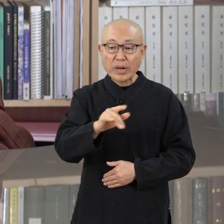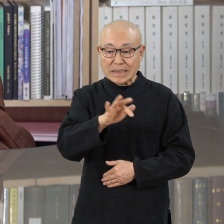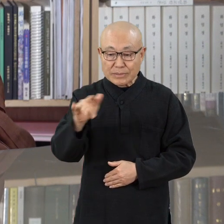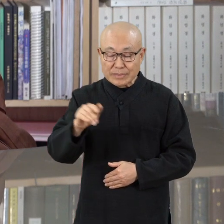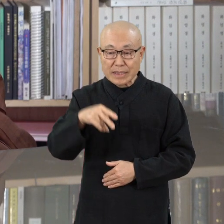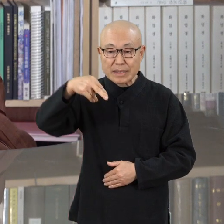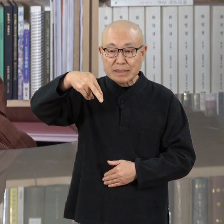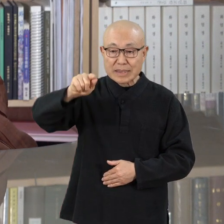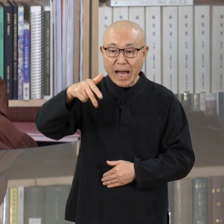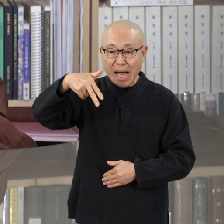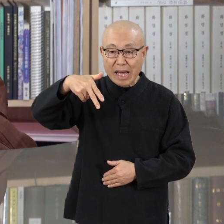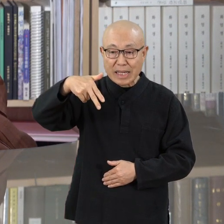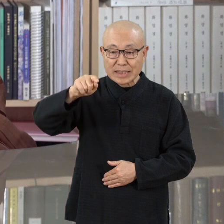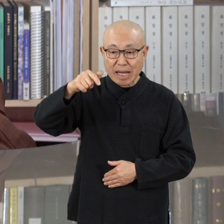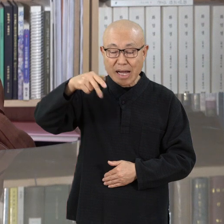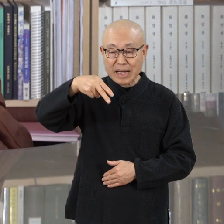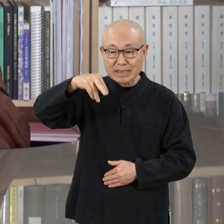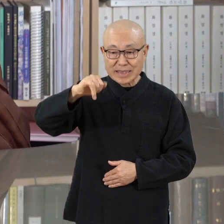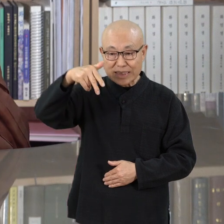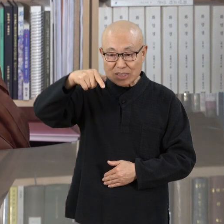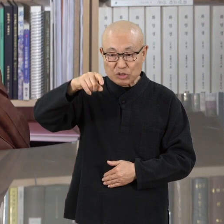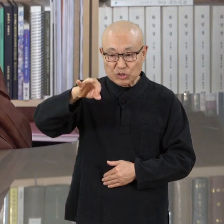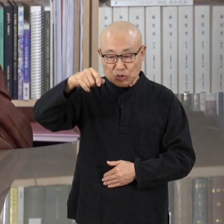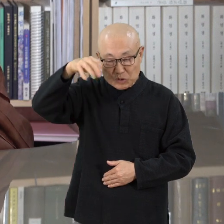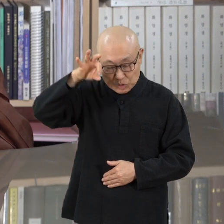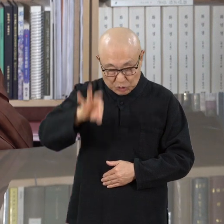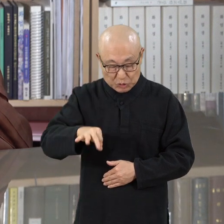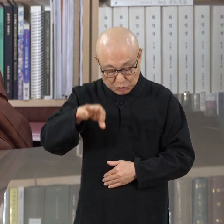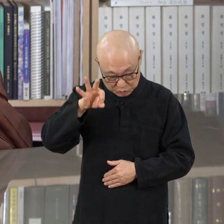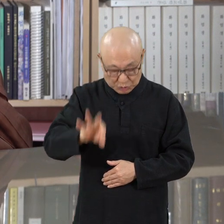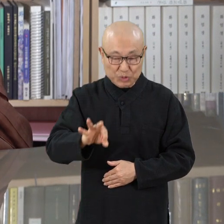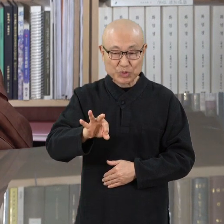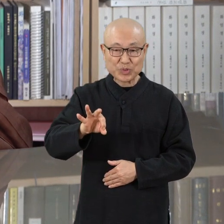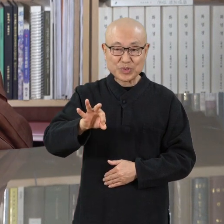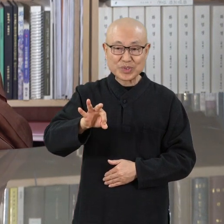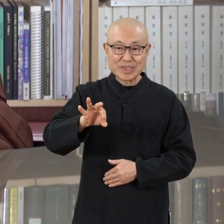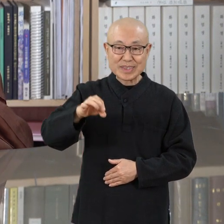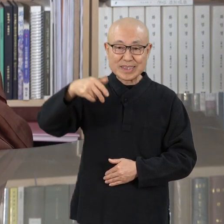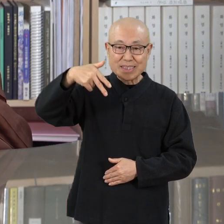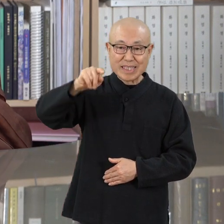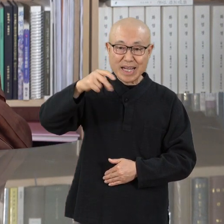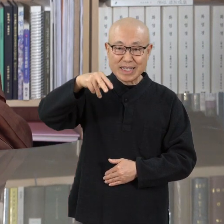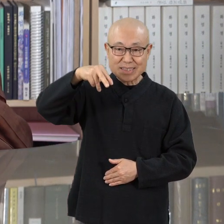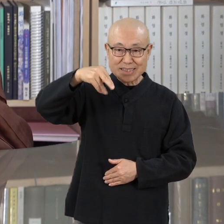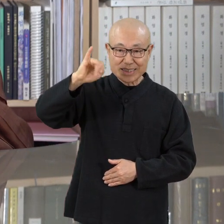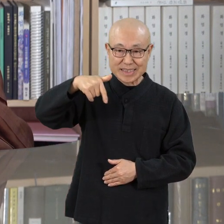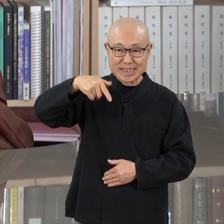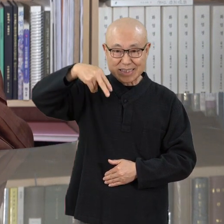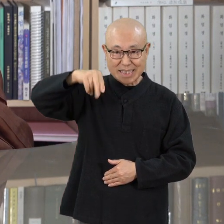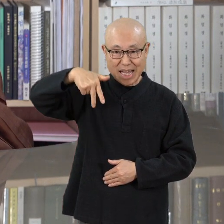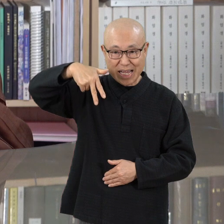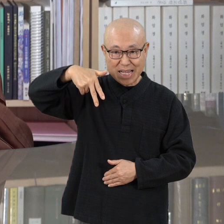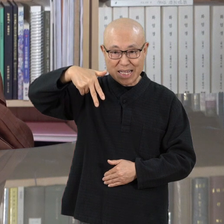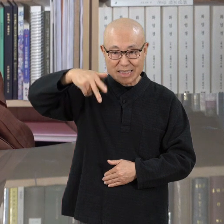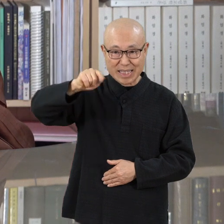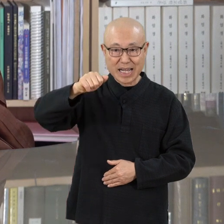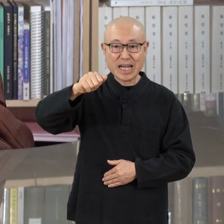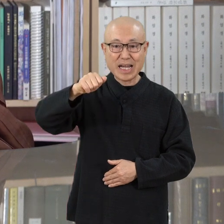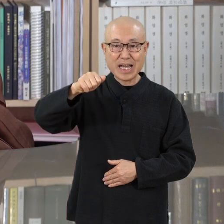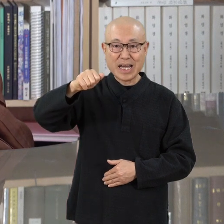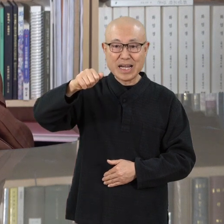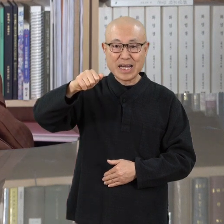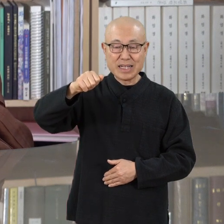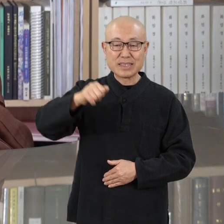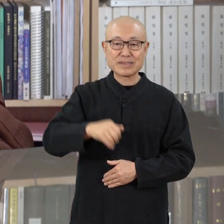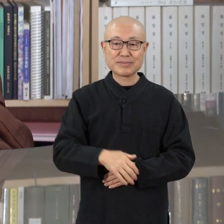사자신중충은 자식사자육이라 이런 말씀이 있습니다. 이것은 더 원대한 그러한